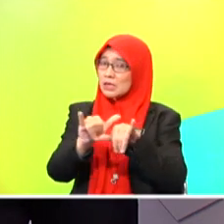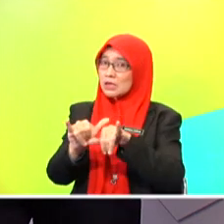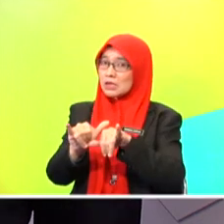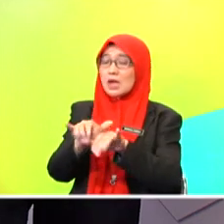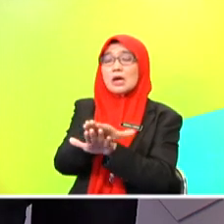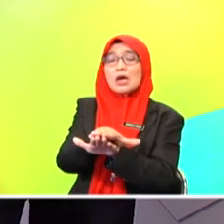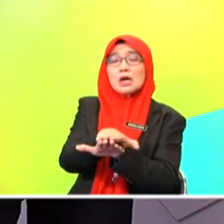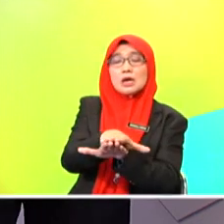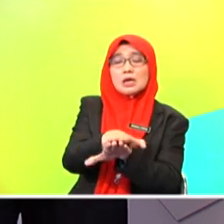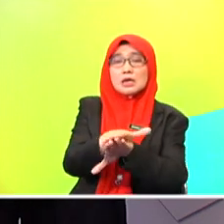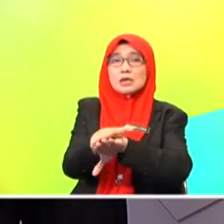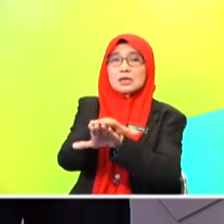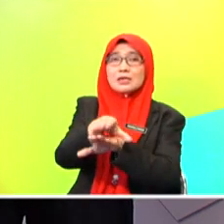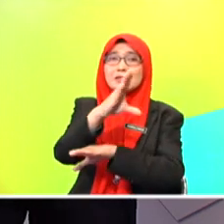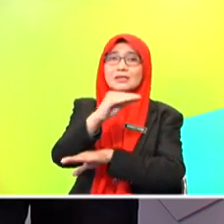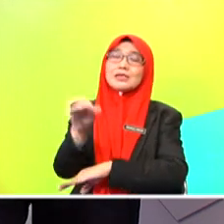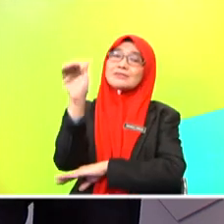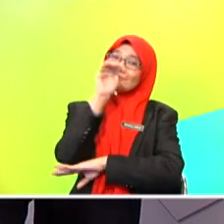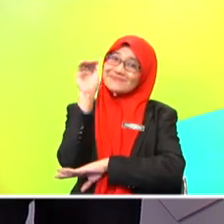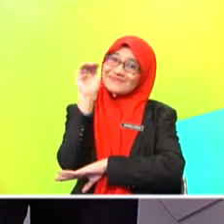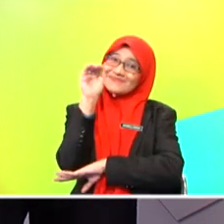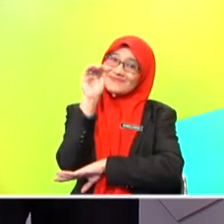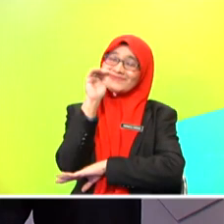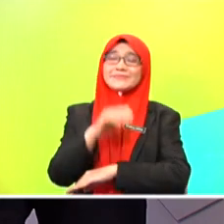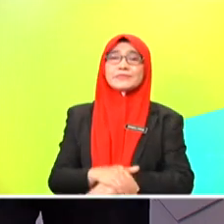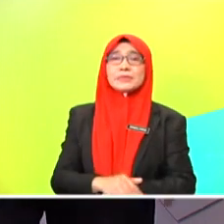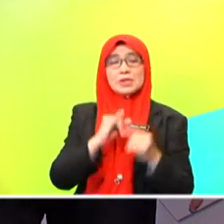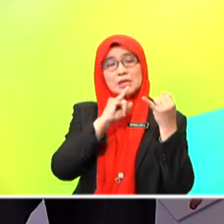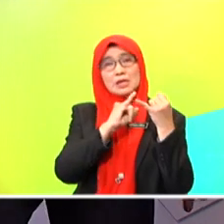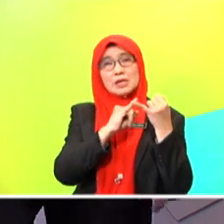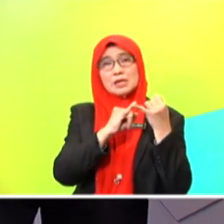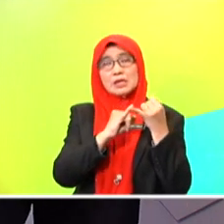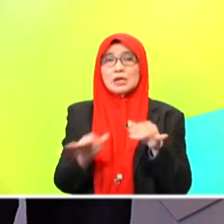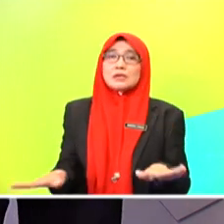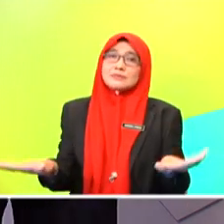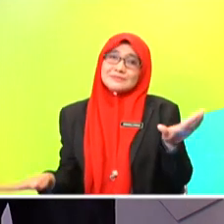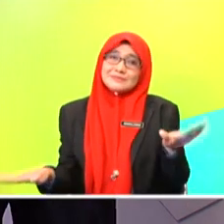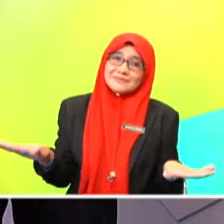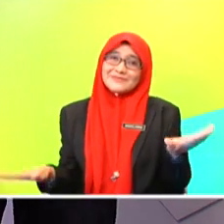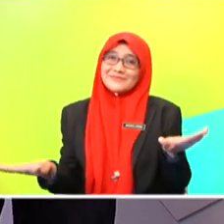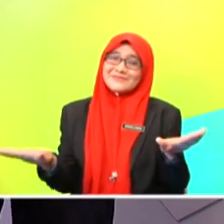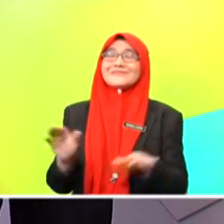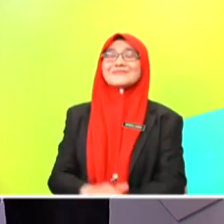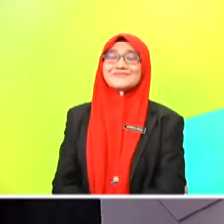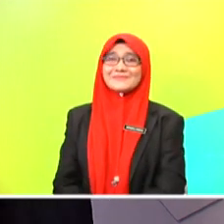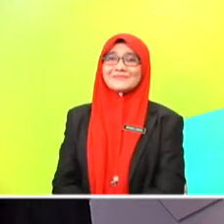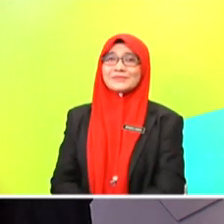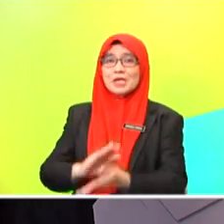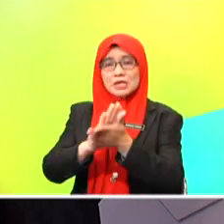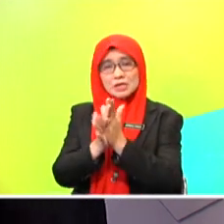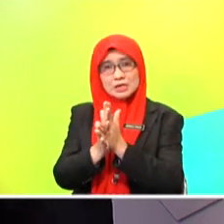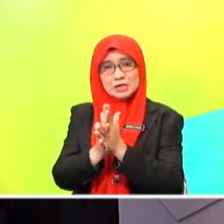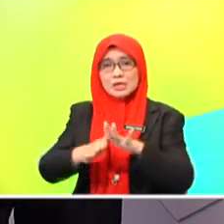penyu serta ular dan juga yang terakhir ialah penguin. Okey, jadi untuk tidak melengahkan